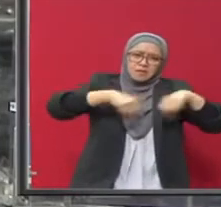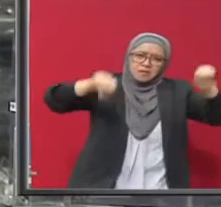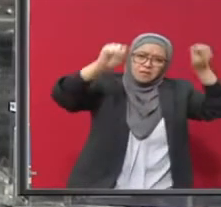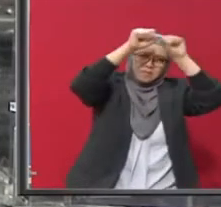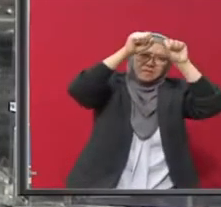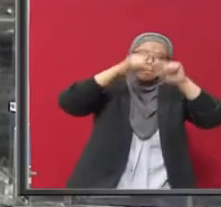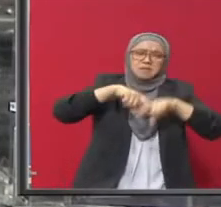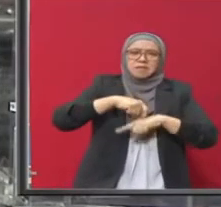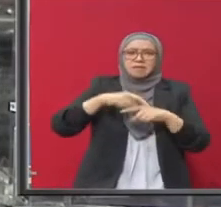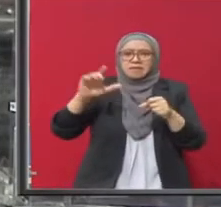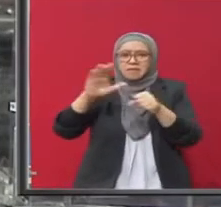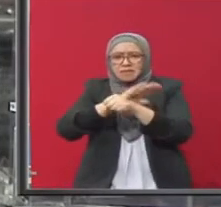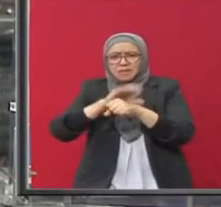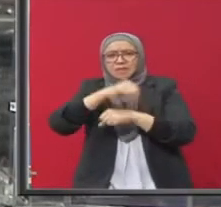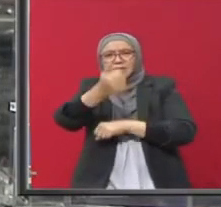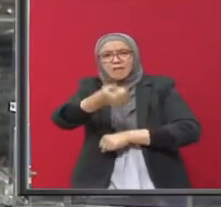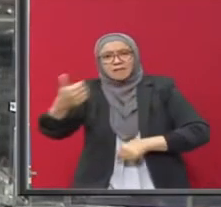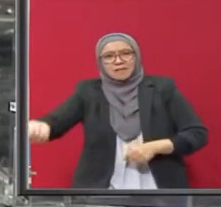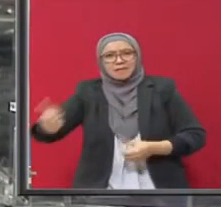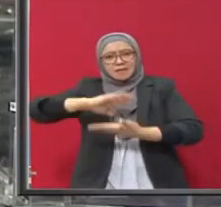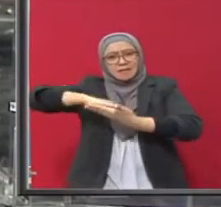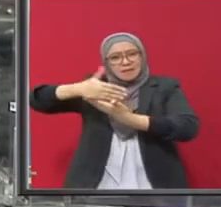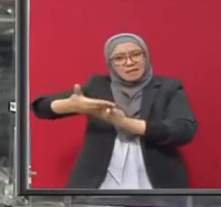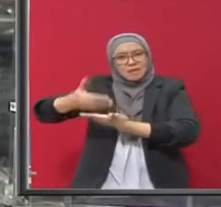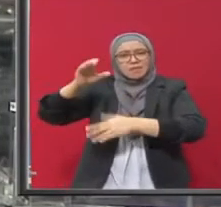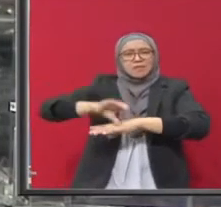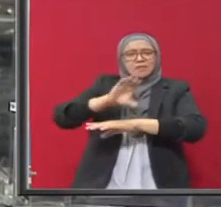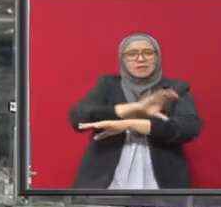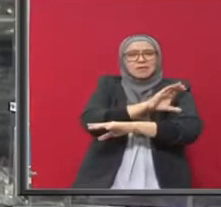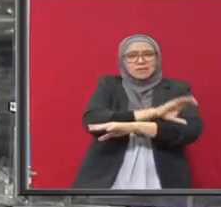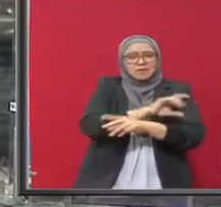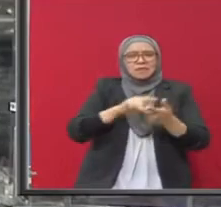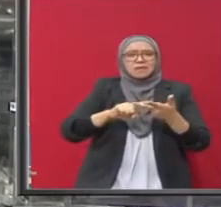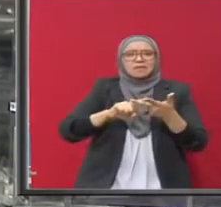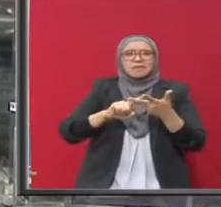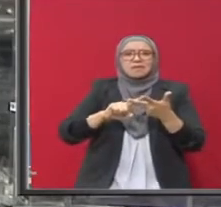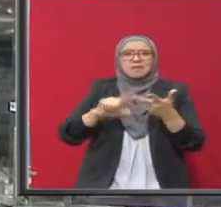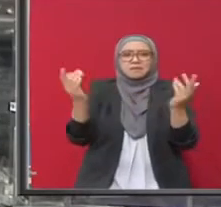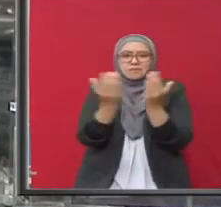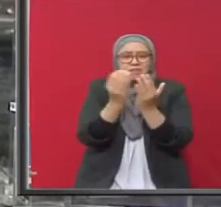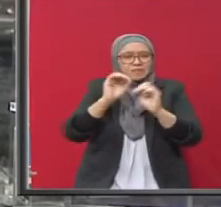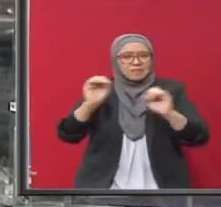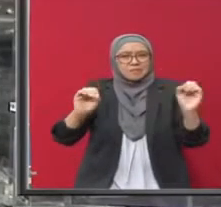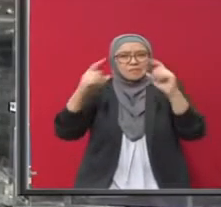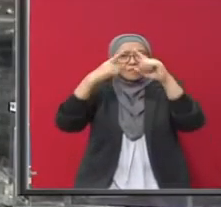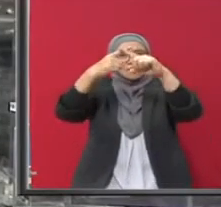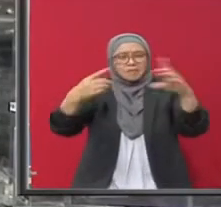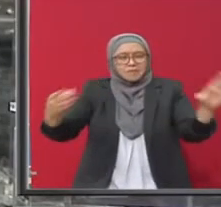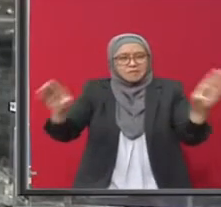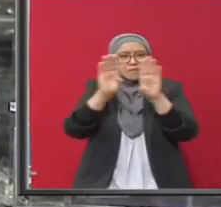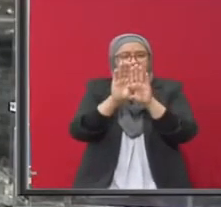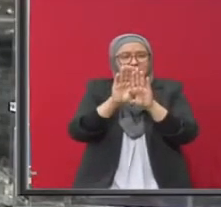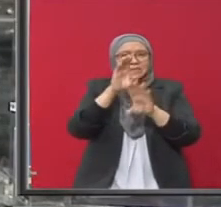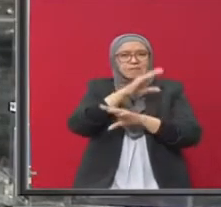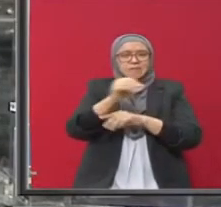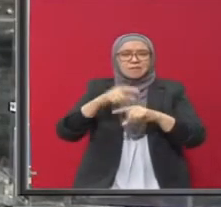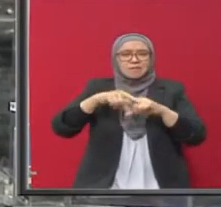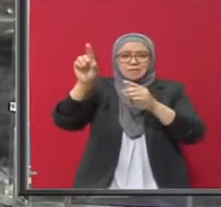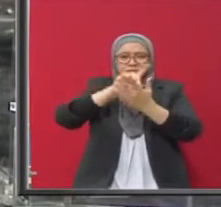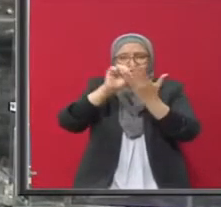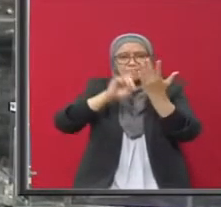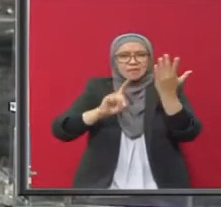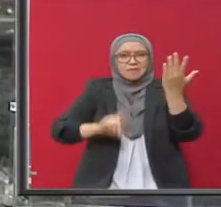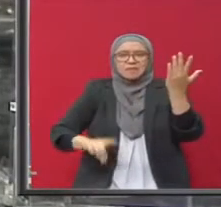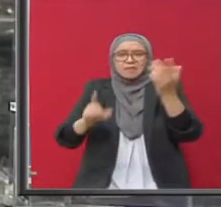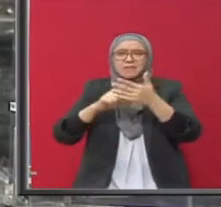dan peralatan laptop dan komputer. Sekolah yang tiada dewan tertutup, khususnya yang dibina secara design and